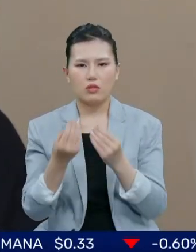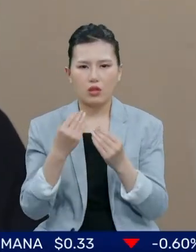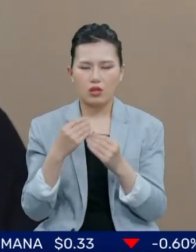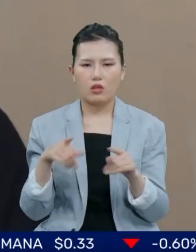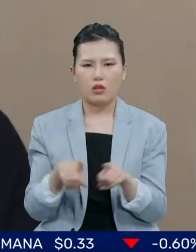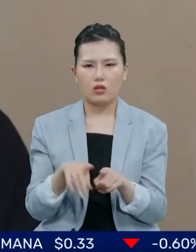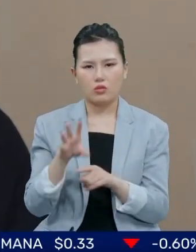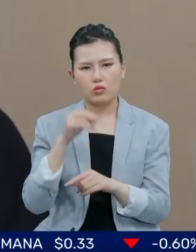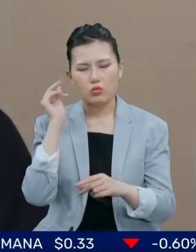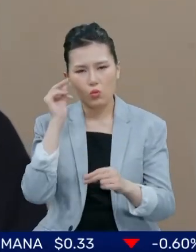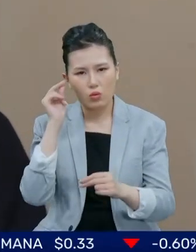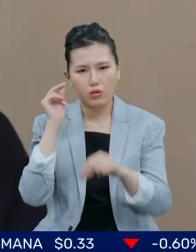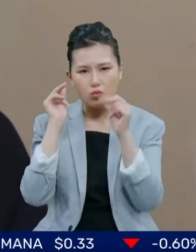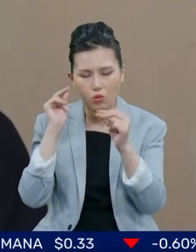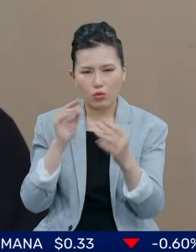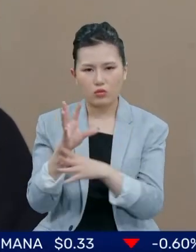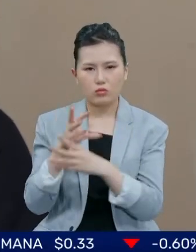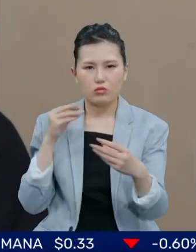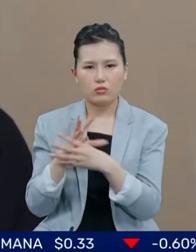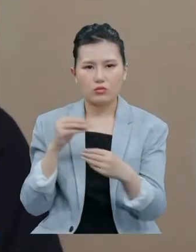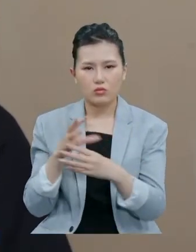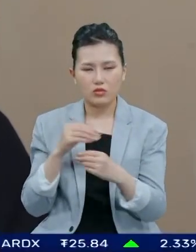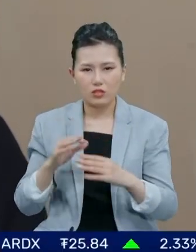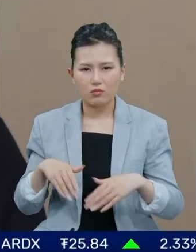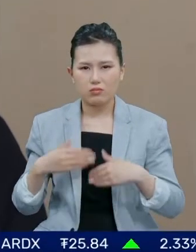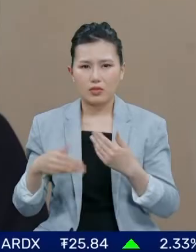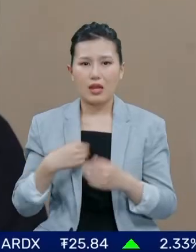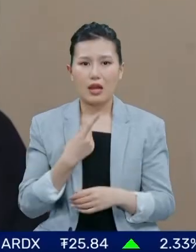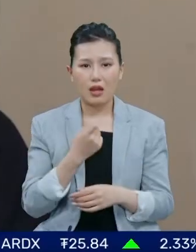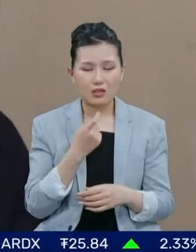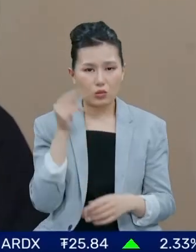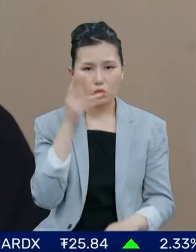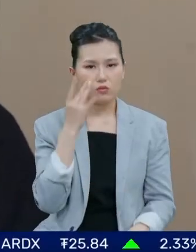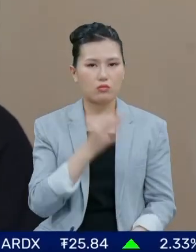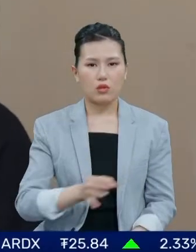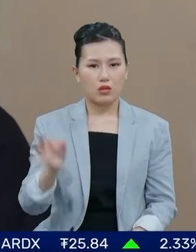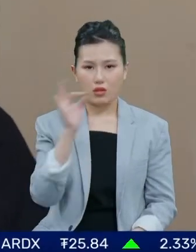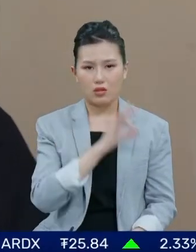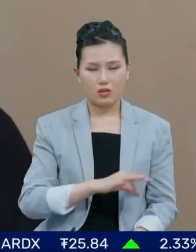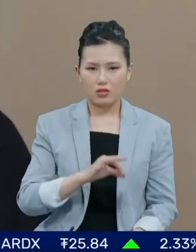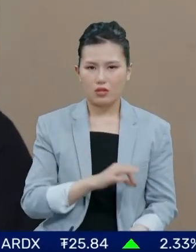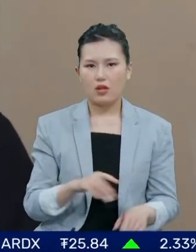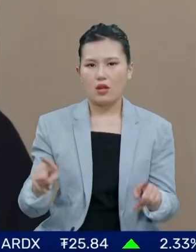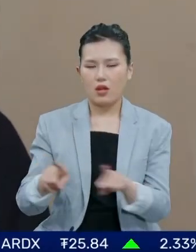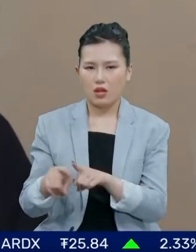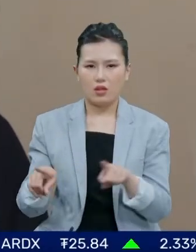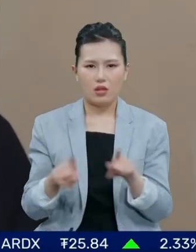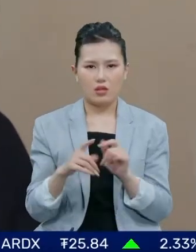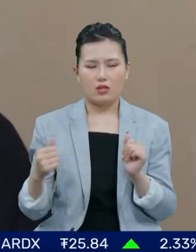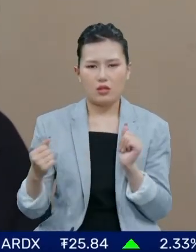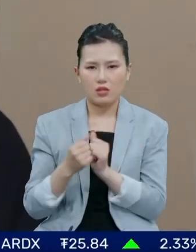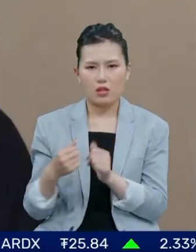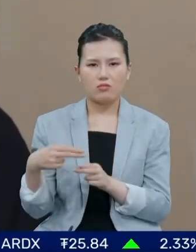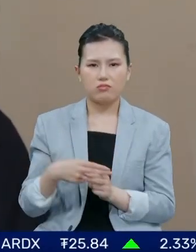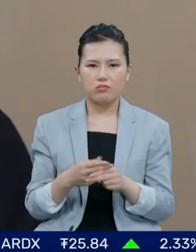хөд суралцах тийм явцад ганцаараа сурна гэж байхгүй бүгд л нэг нэгэндээ төшиг болоод